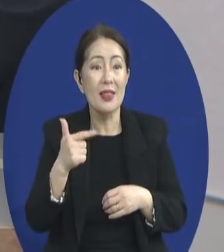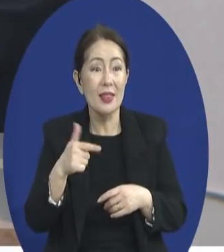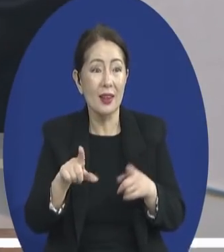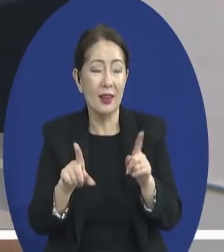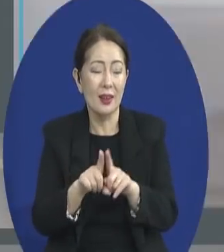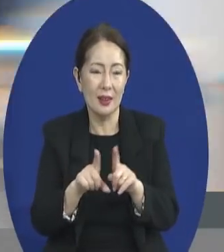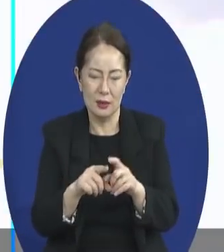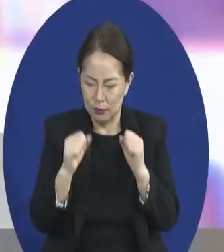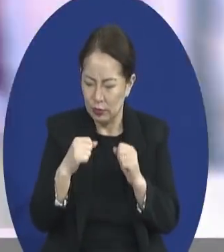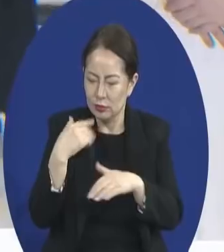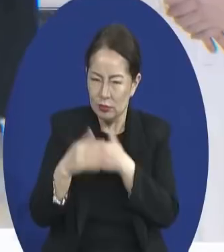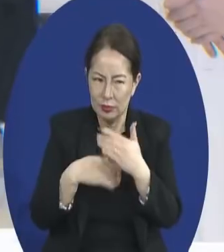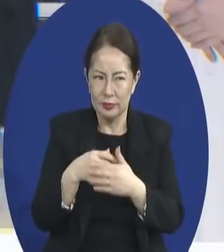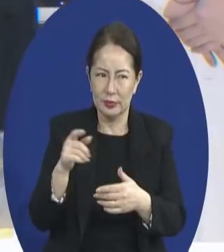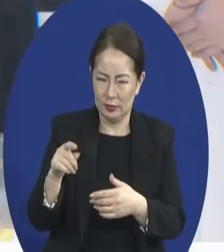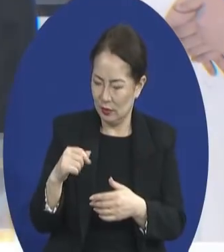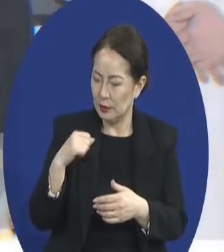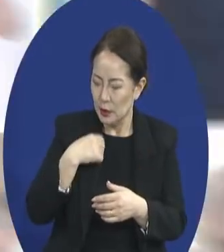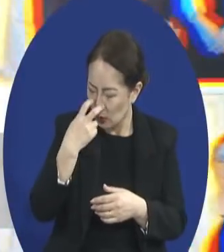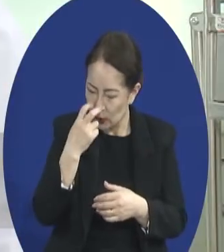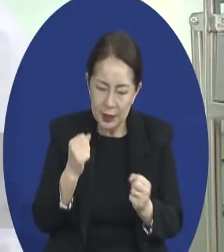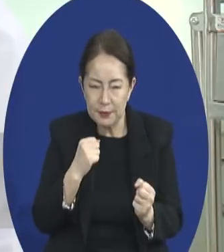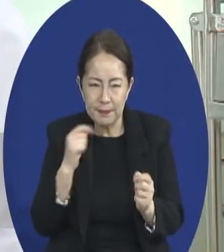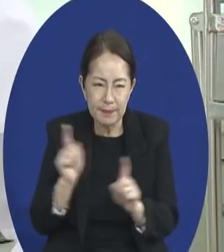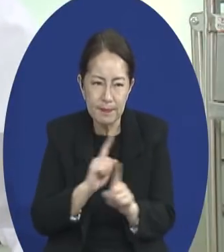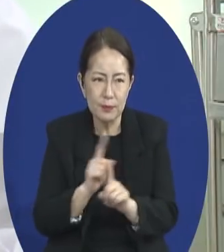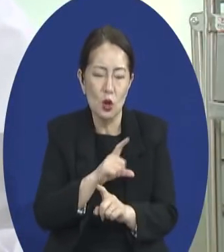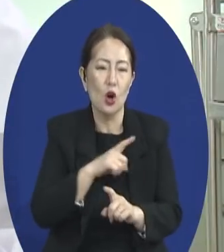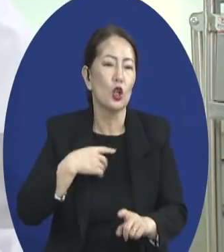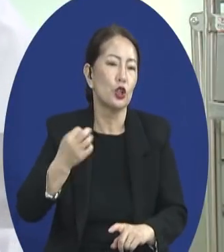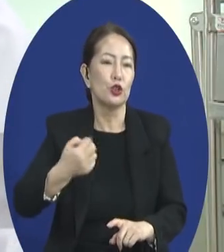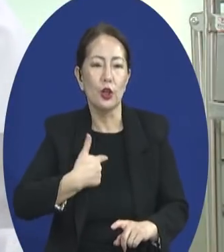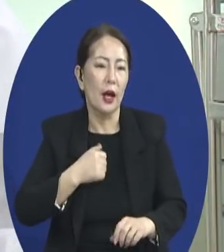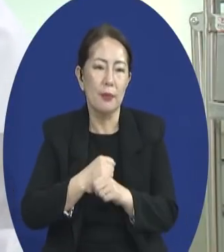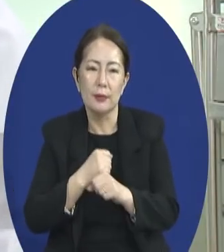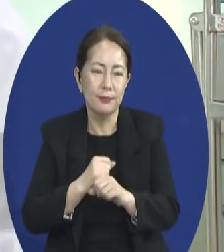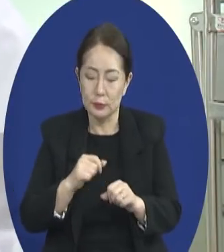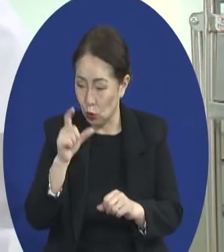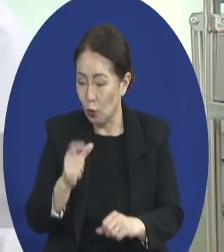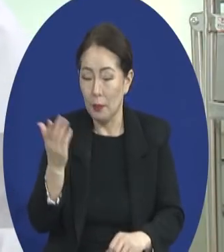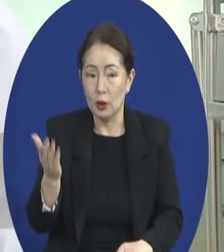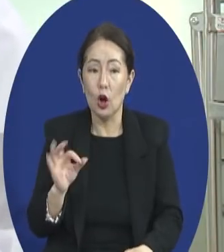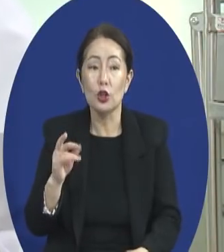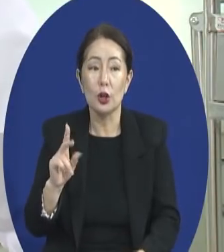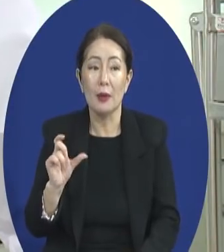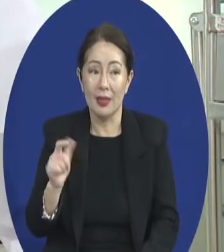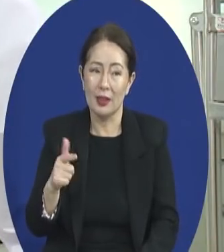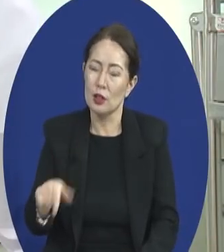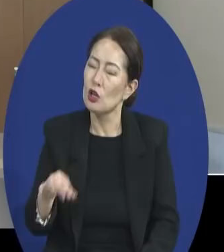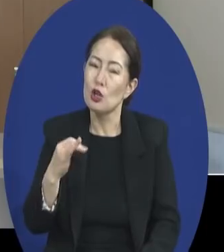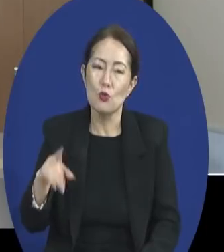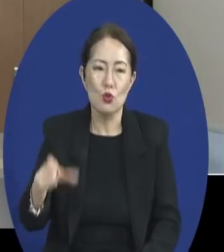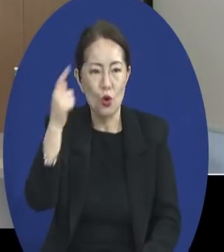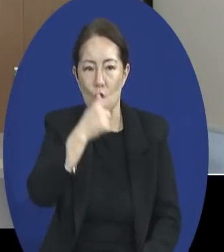дайчин яг энийг юм бүр үдчих толж дуустал энийг өөлөгө золиошилдаг ийм л хүнтэй бол юм бараг л хаваа тагалцсан